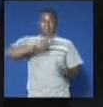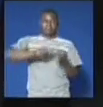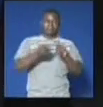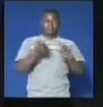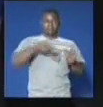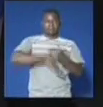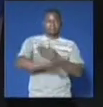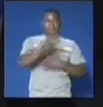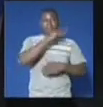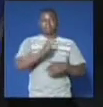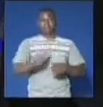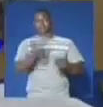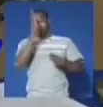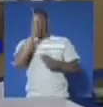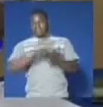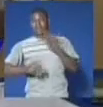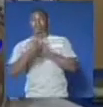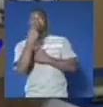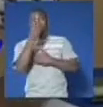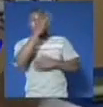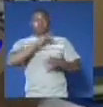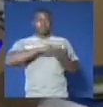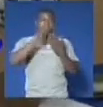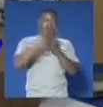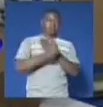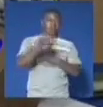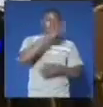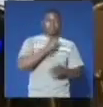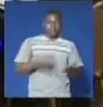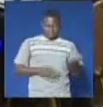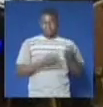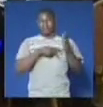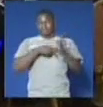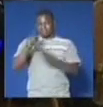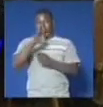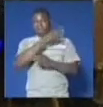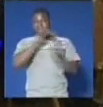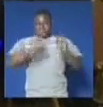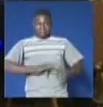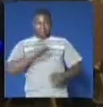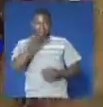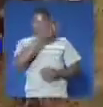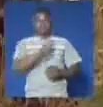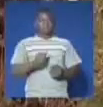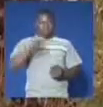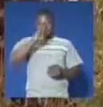2 du programme de sensibilisation de l'Union européenne sur le traité sur le commerce des armes.